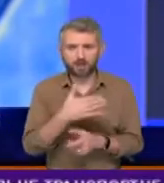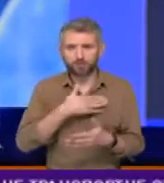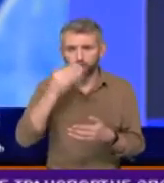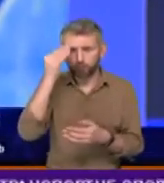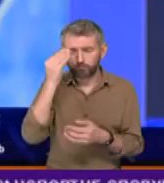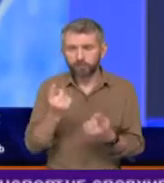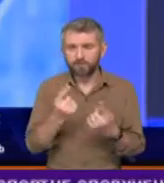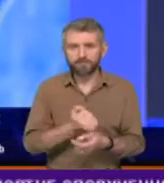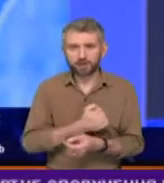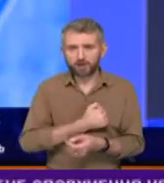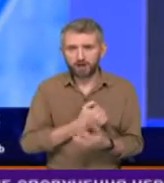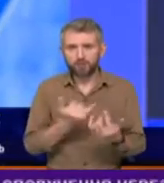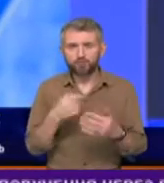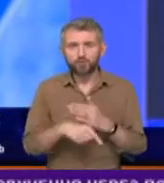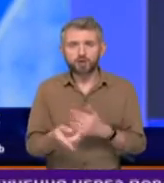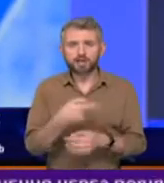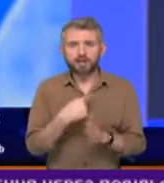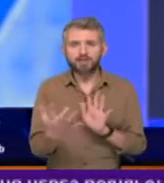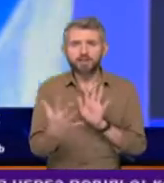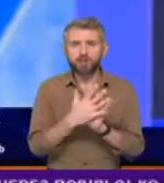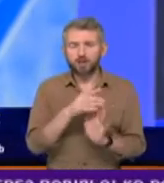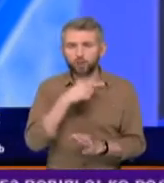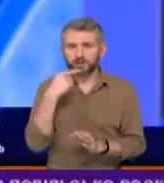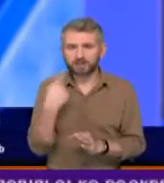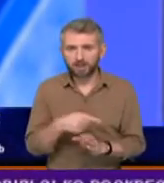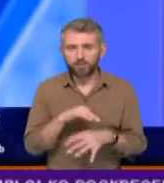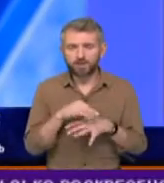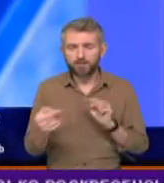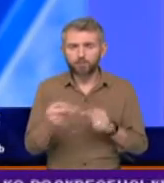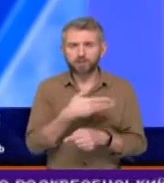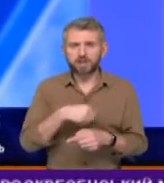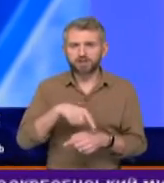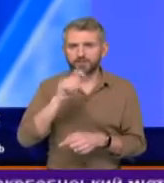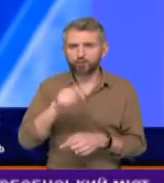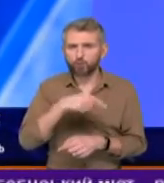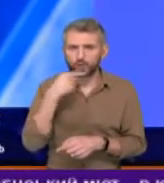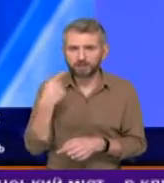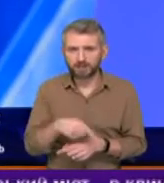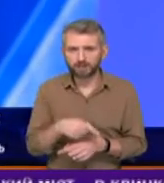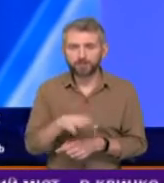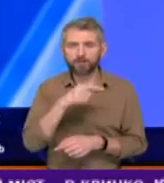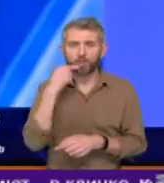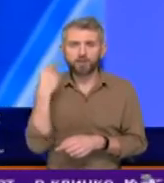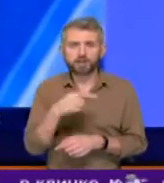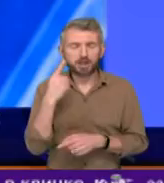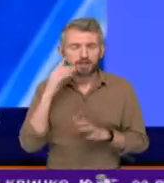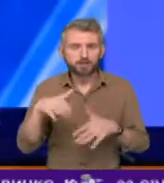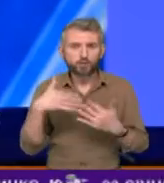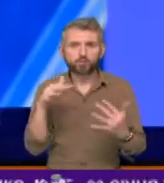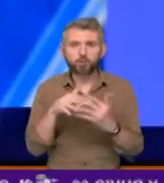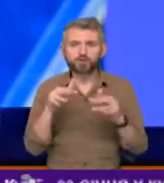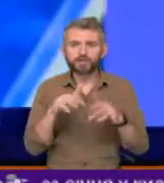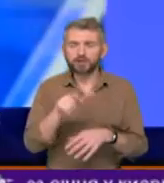на великий жаль, оскільки на нас напала Росія, веде проти нас війну Росія. В Росії ініціює бойові